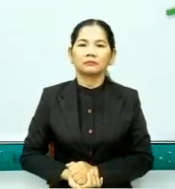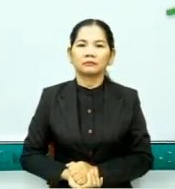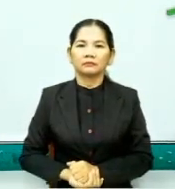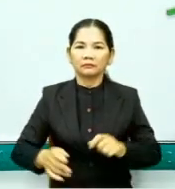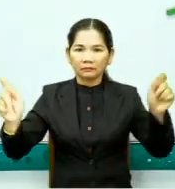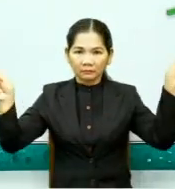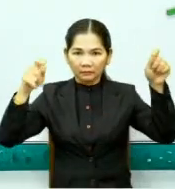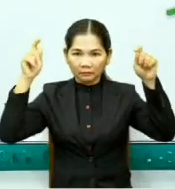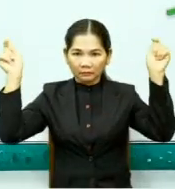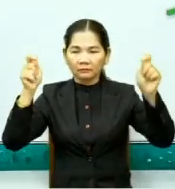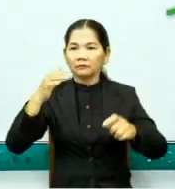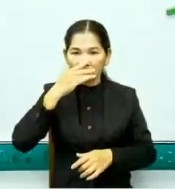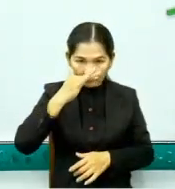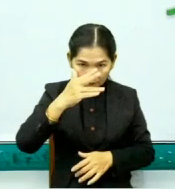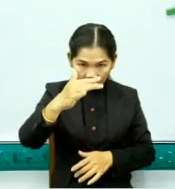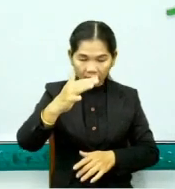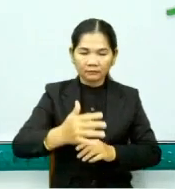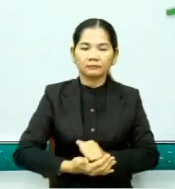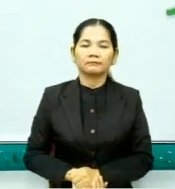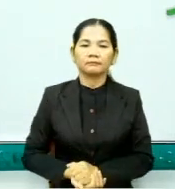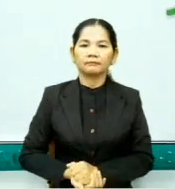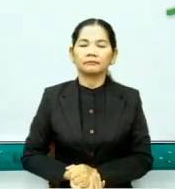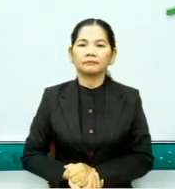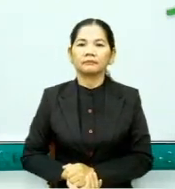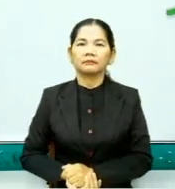Bón sạ mốt nỉ.